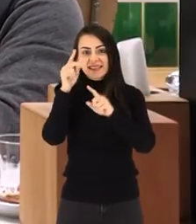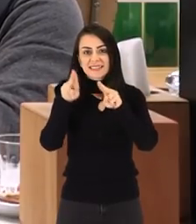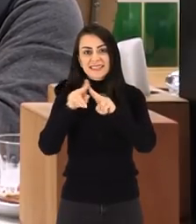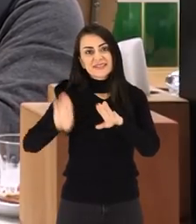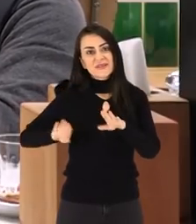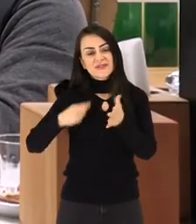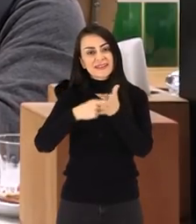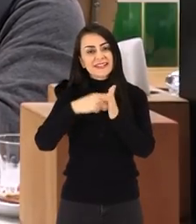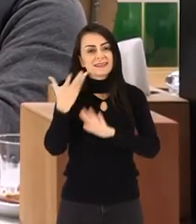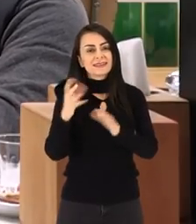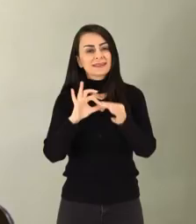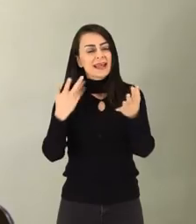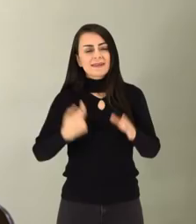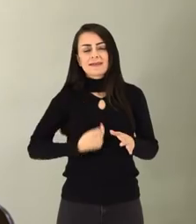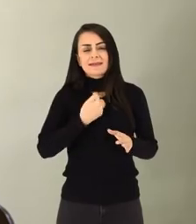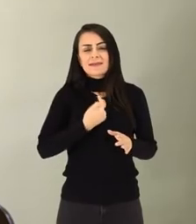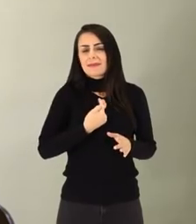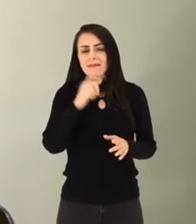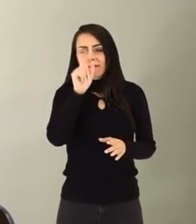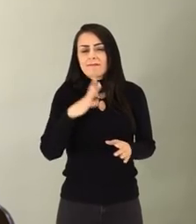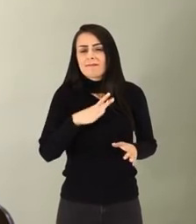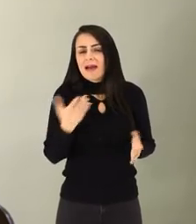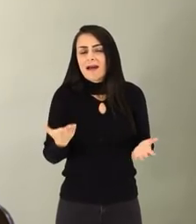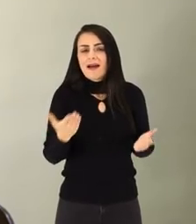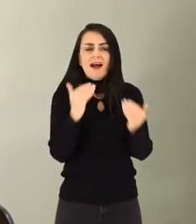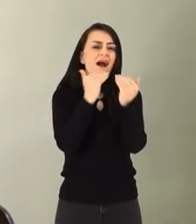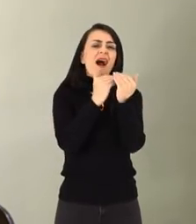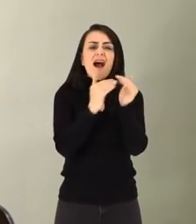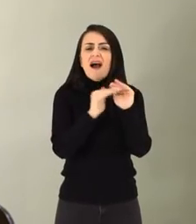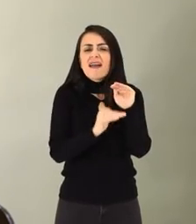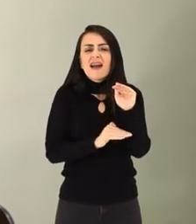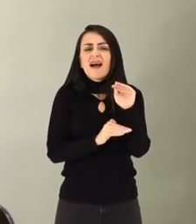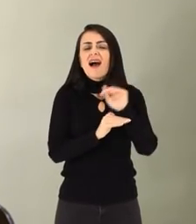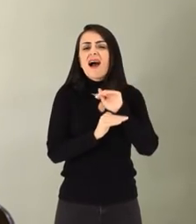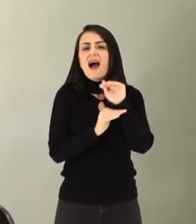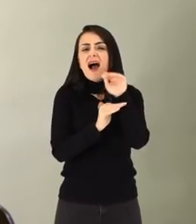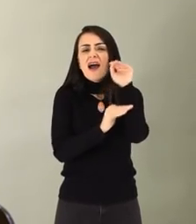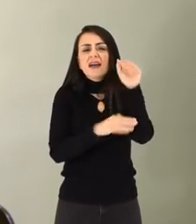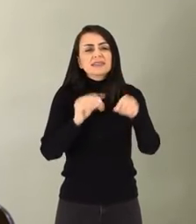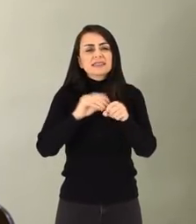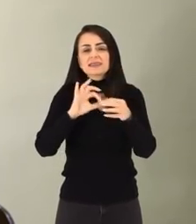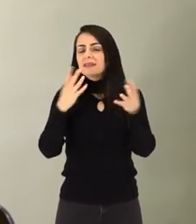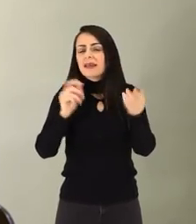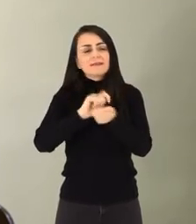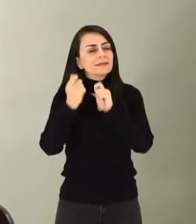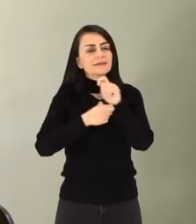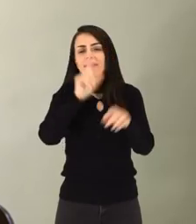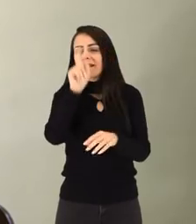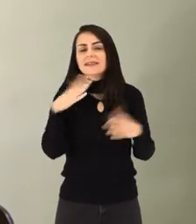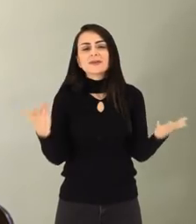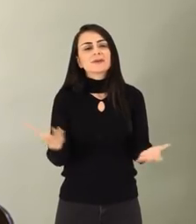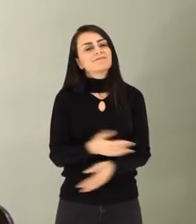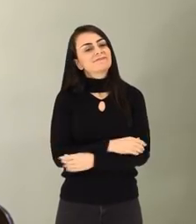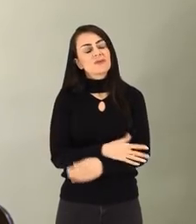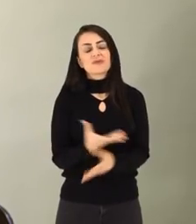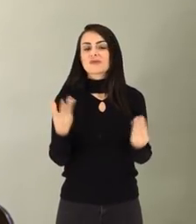Ne oldu hayatında, ne değişti, ne hissediyorsun falan. Yani... Ya çok güzel bir konu yani